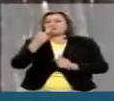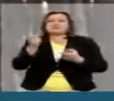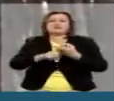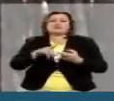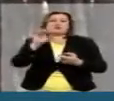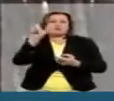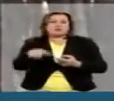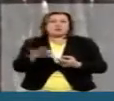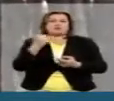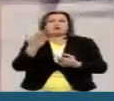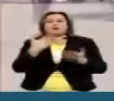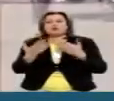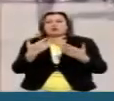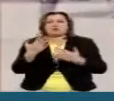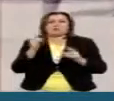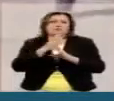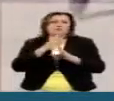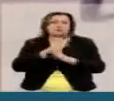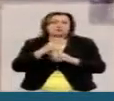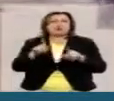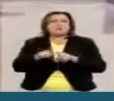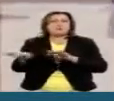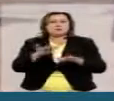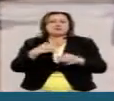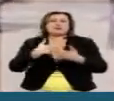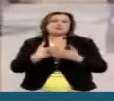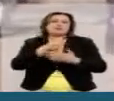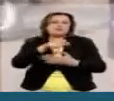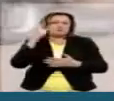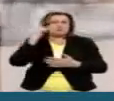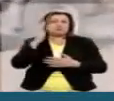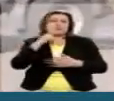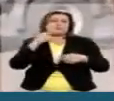от человека, от его отношения к ней. Подобные мероприятия активисты